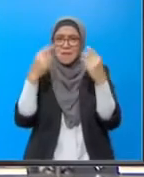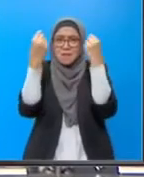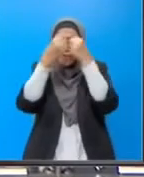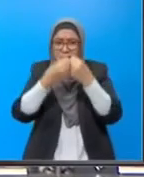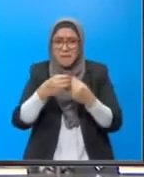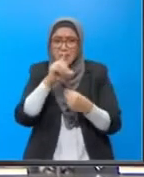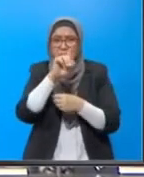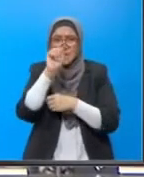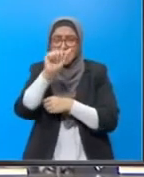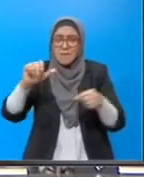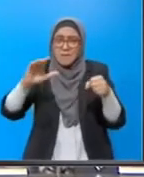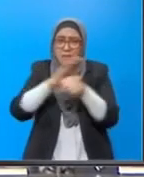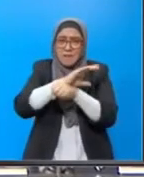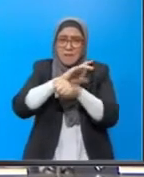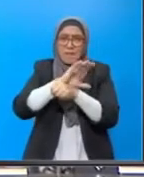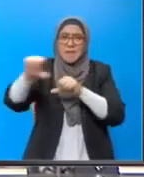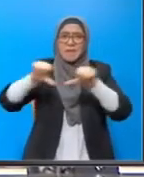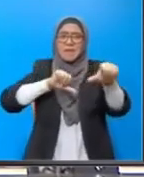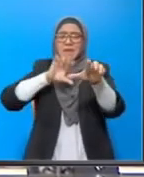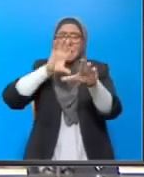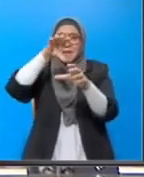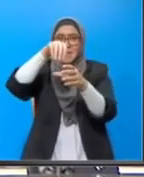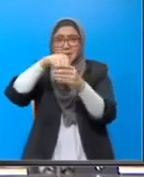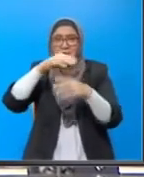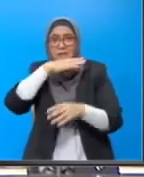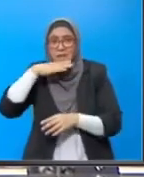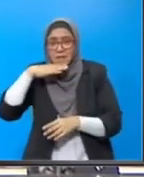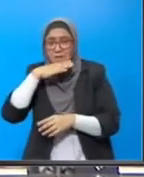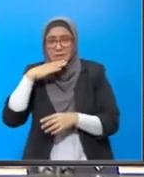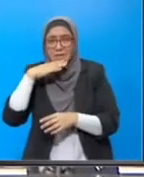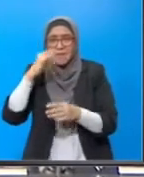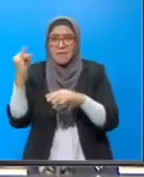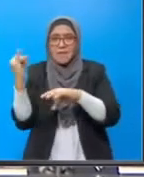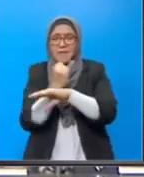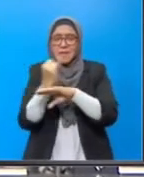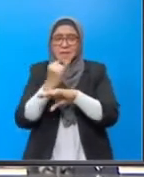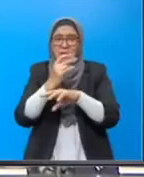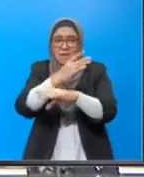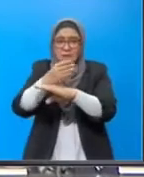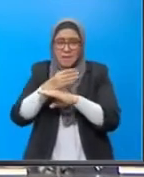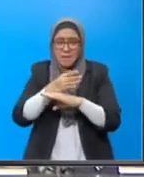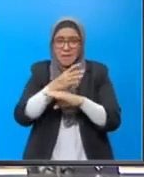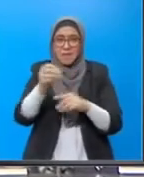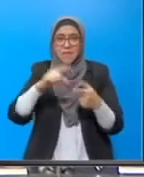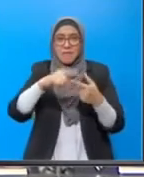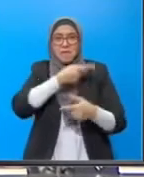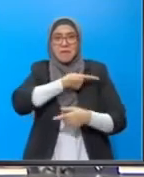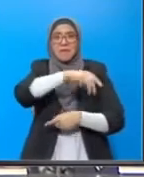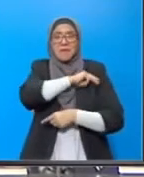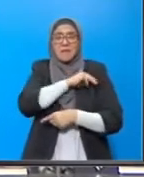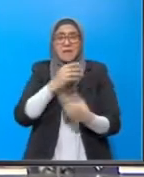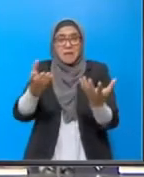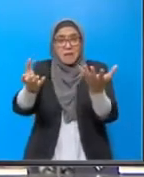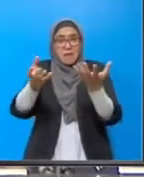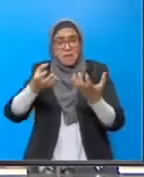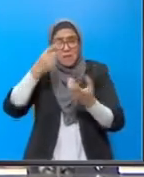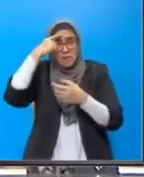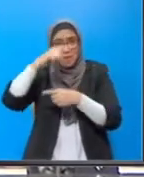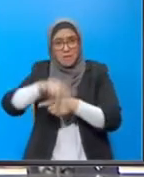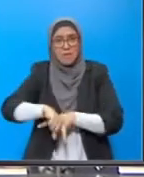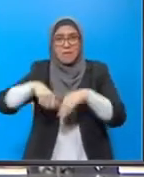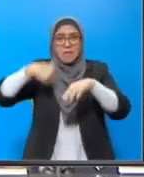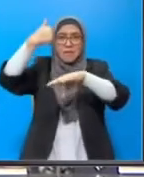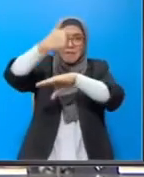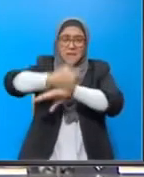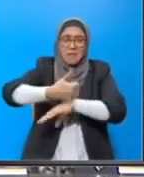industri ternakan dan apakah Kementerian berhasrat untuk membentuk usah Wan ternakkan daging berskala besar di kalangan beliau